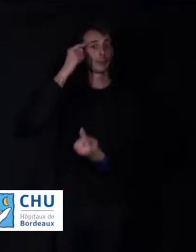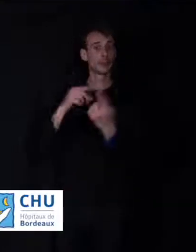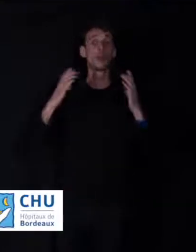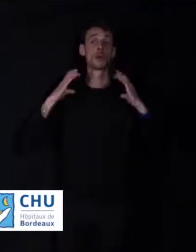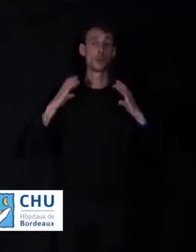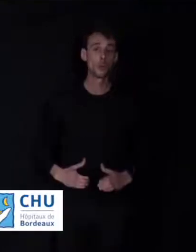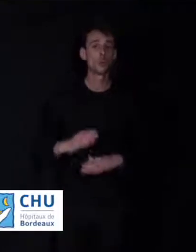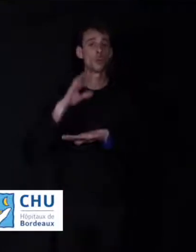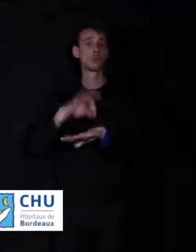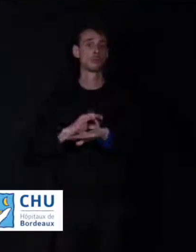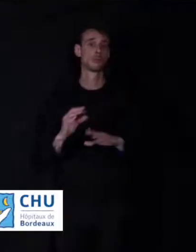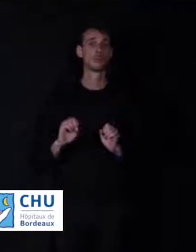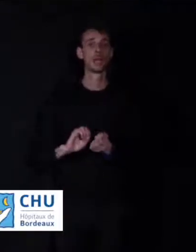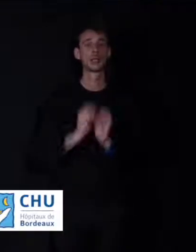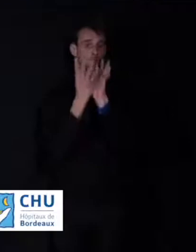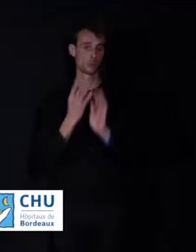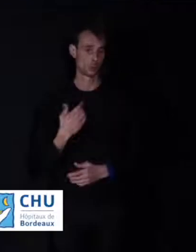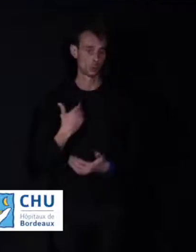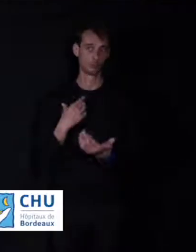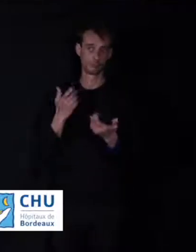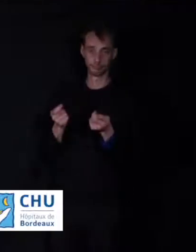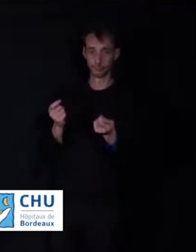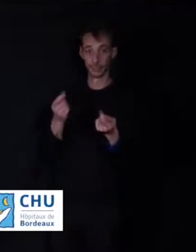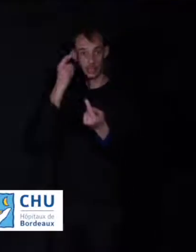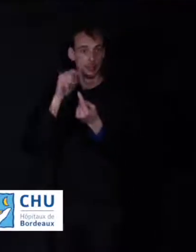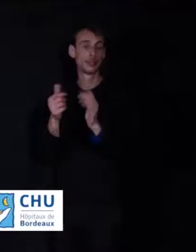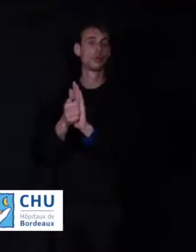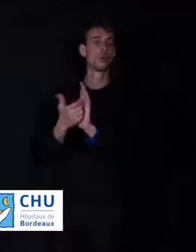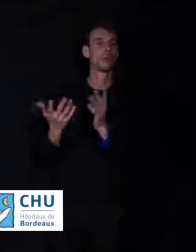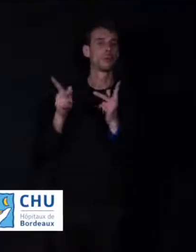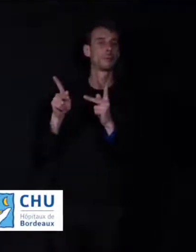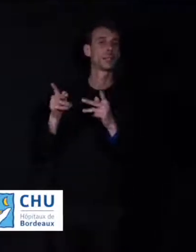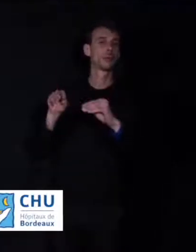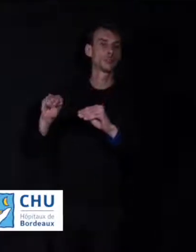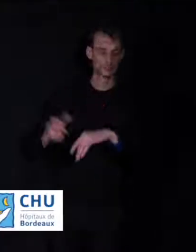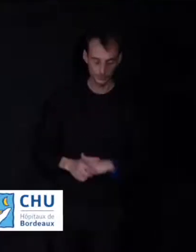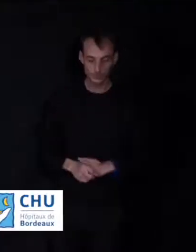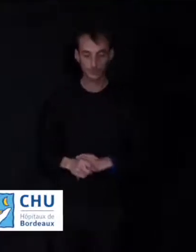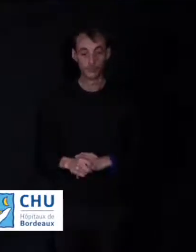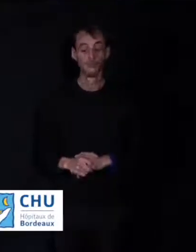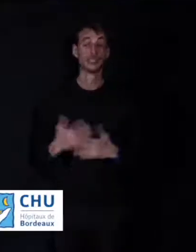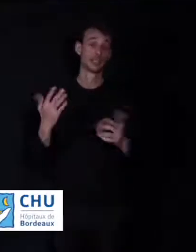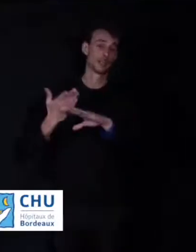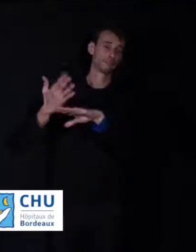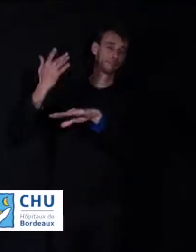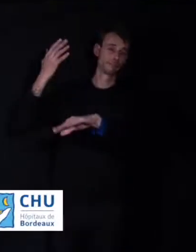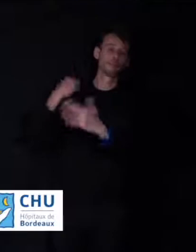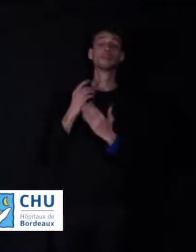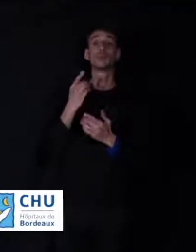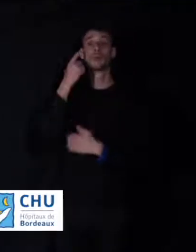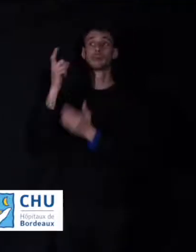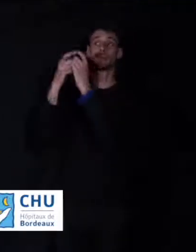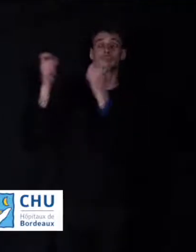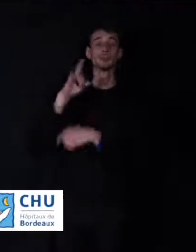où je m'occupe de pédagogie et j'ai été dans le passé expert auprès de la HAS, notamment pour